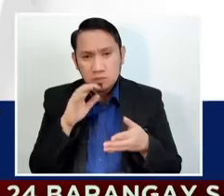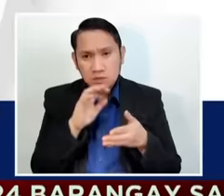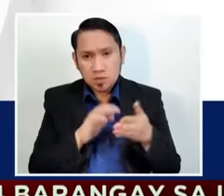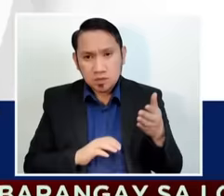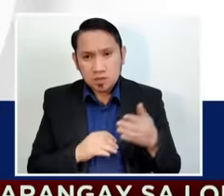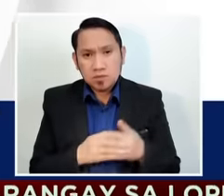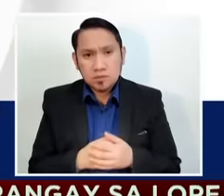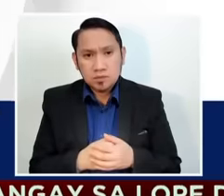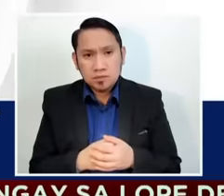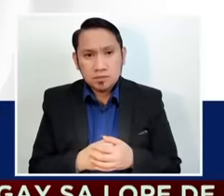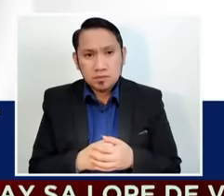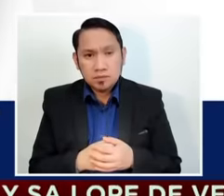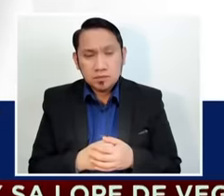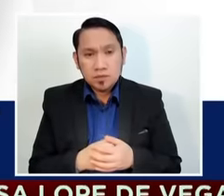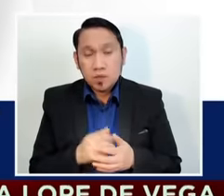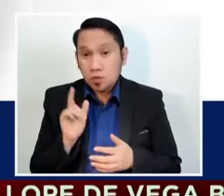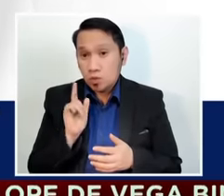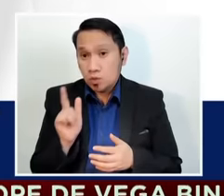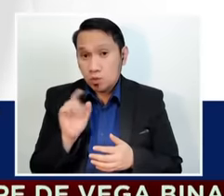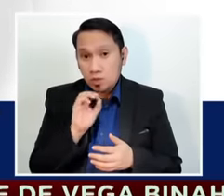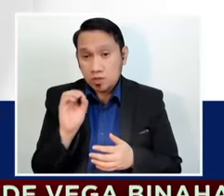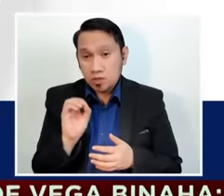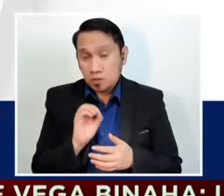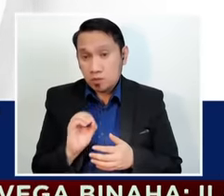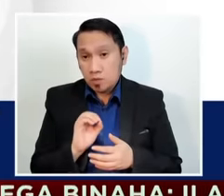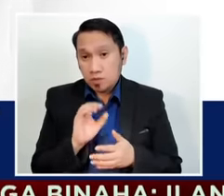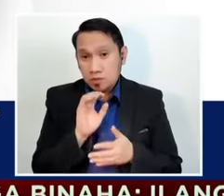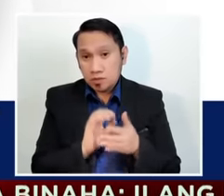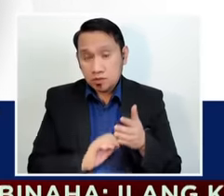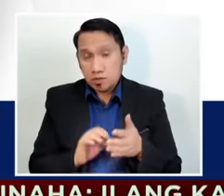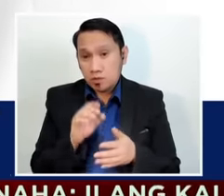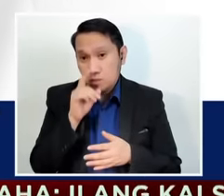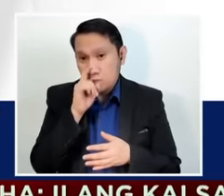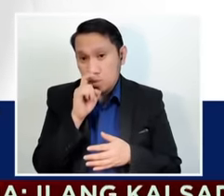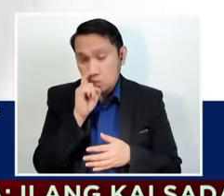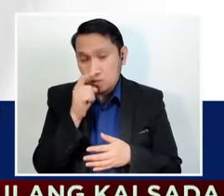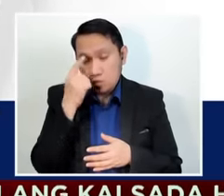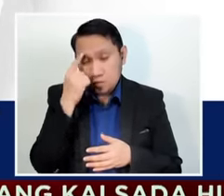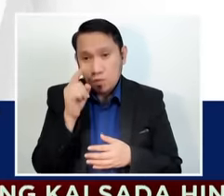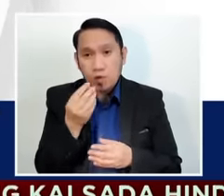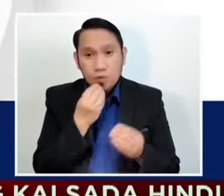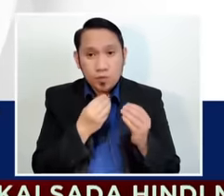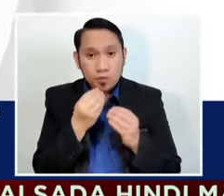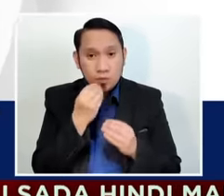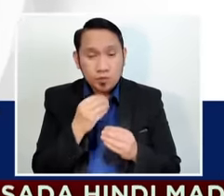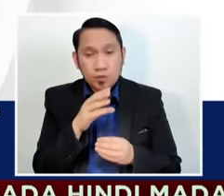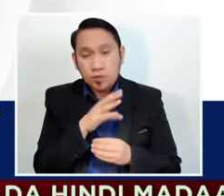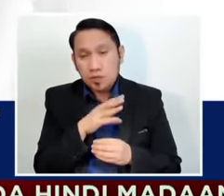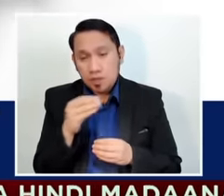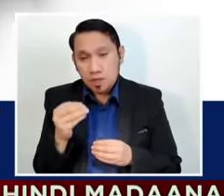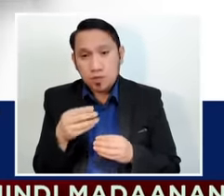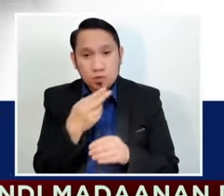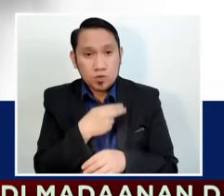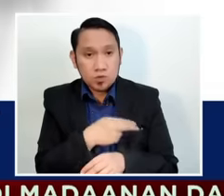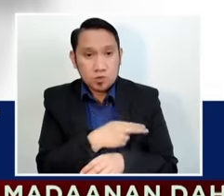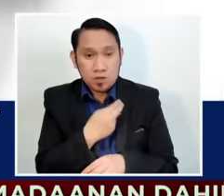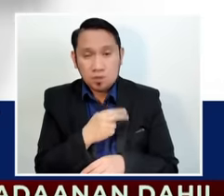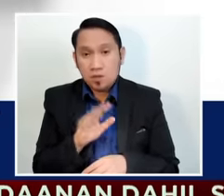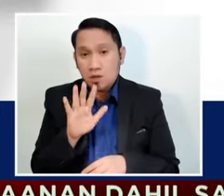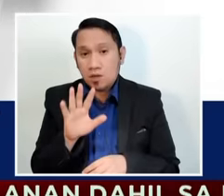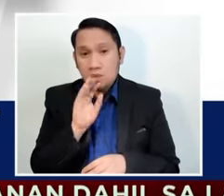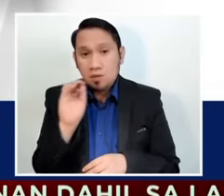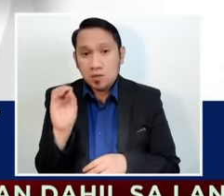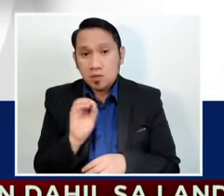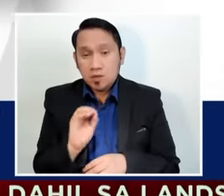eh. 20% ang diskwento ng mga senior sa pagkain, gamot, ospital at ilang pang serbisyo. 5% naman sa